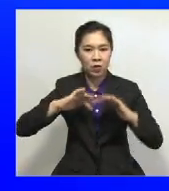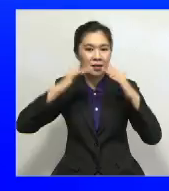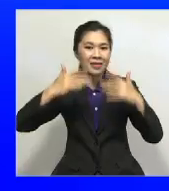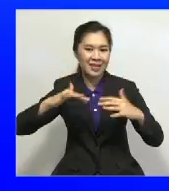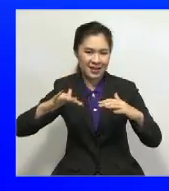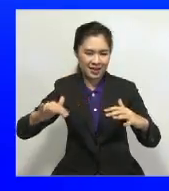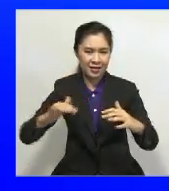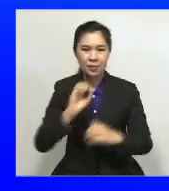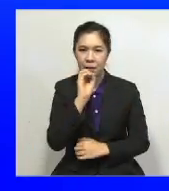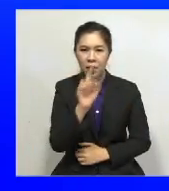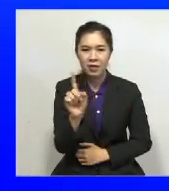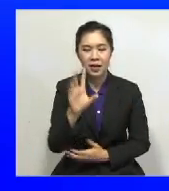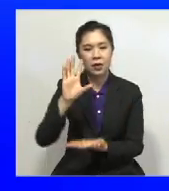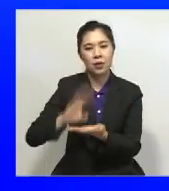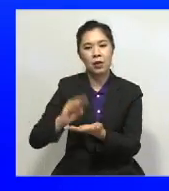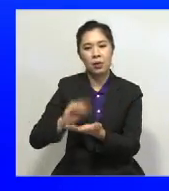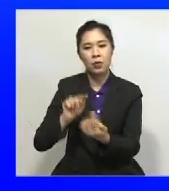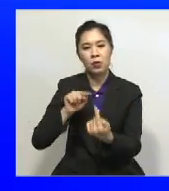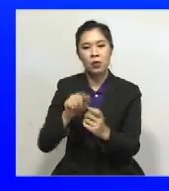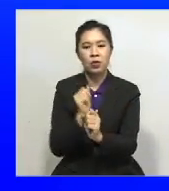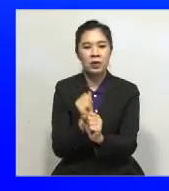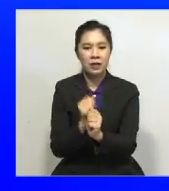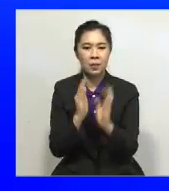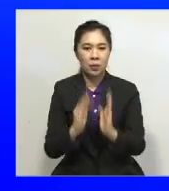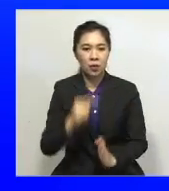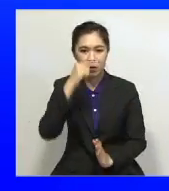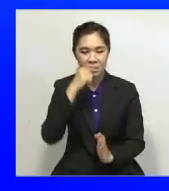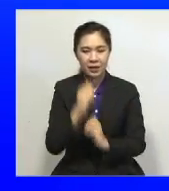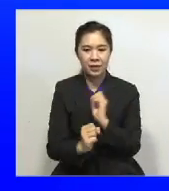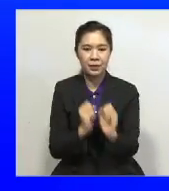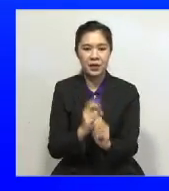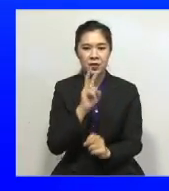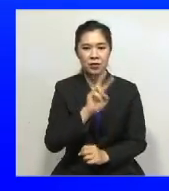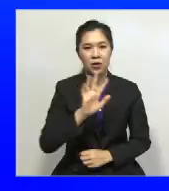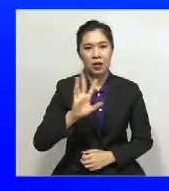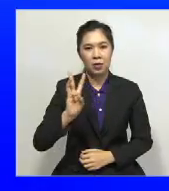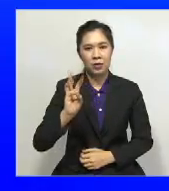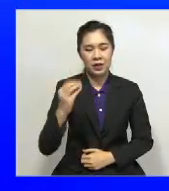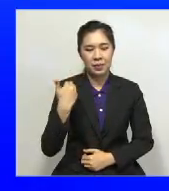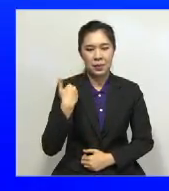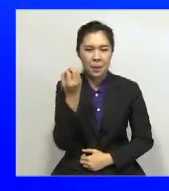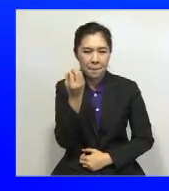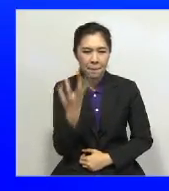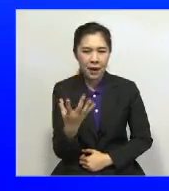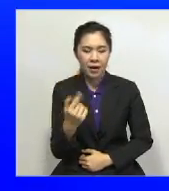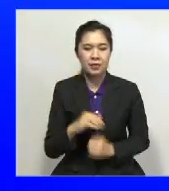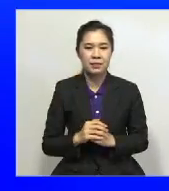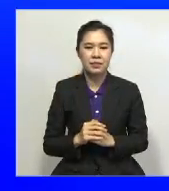เลและชายฝั่งก็เปิดเผยข้อมูลการผลิตขยะของคนไทยในปี2560ว่ามีมากถึ